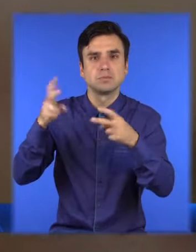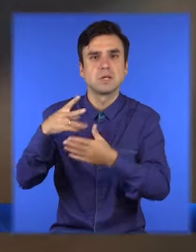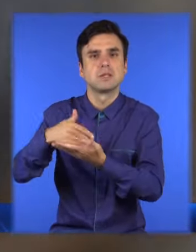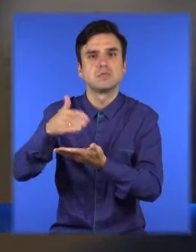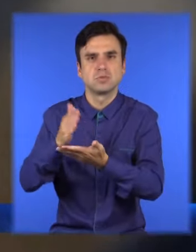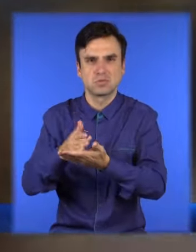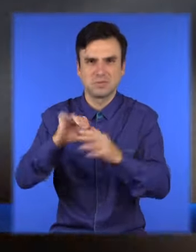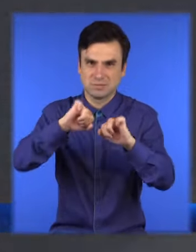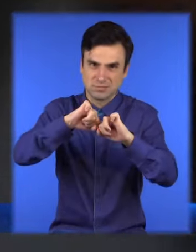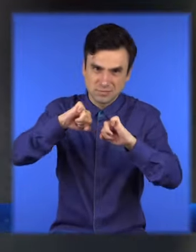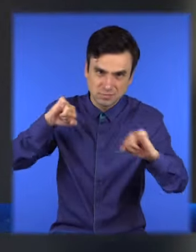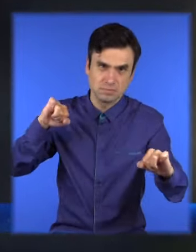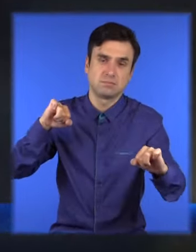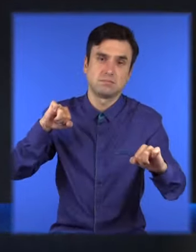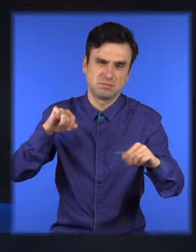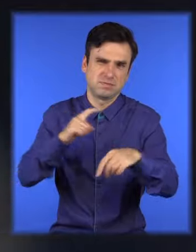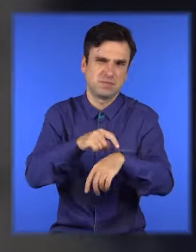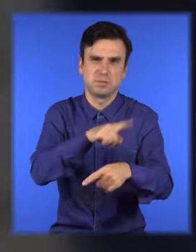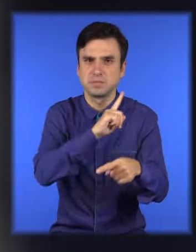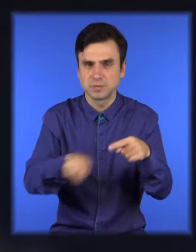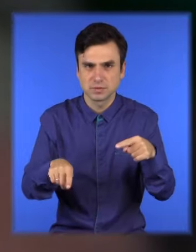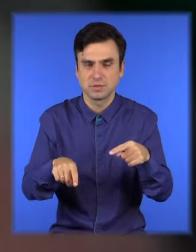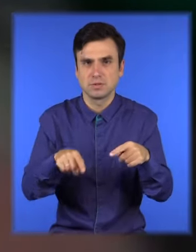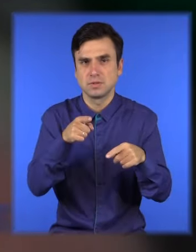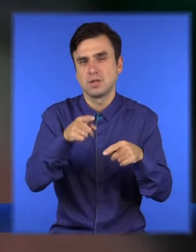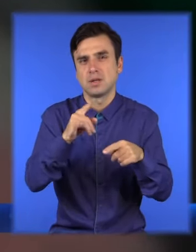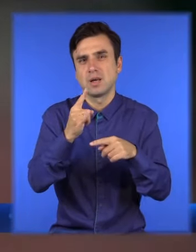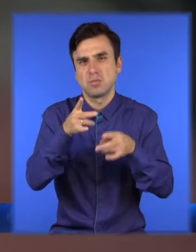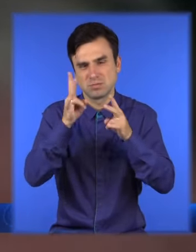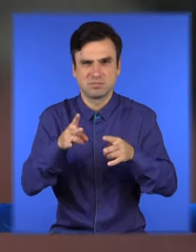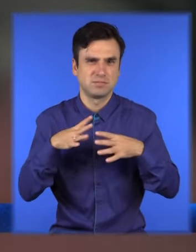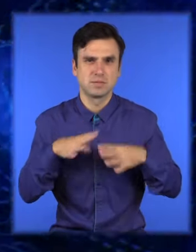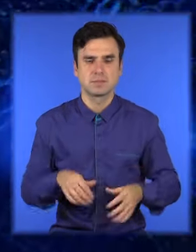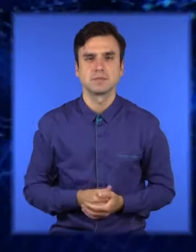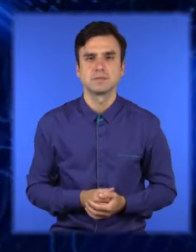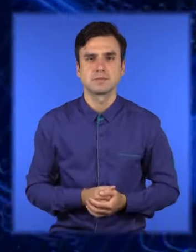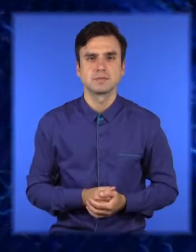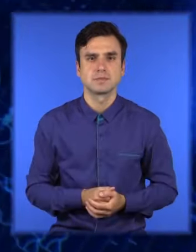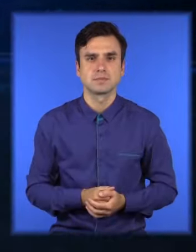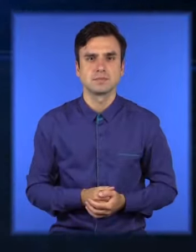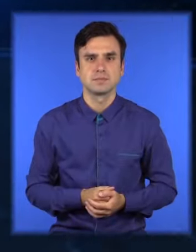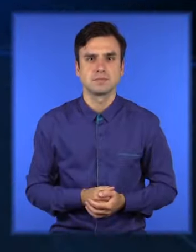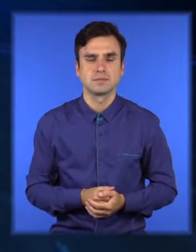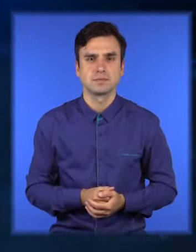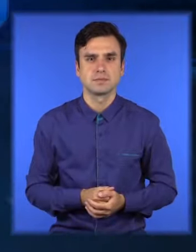гідравлічного інструменту дитину вдалося звільнити швидко і без травм.